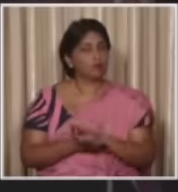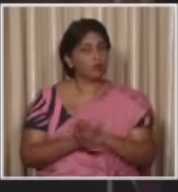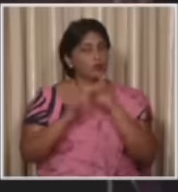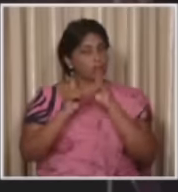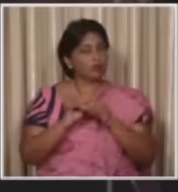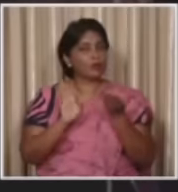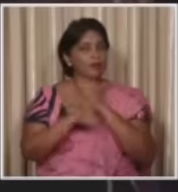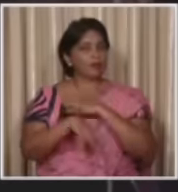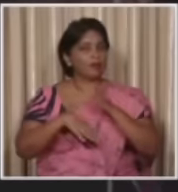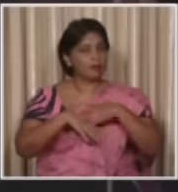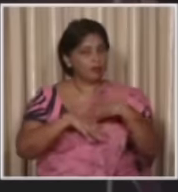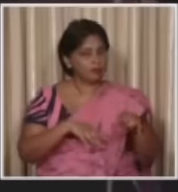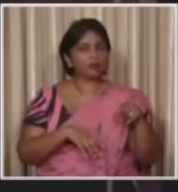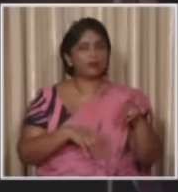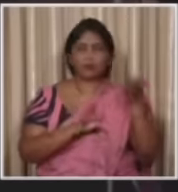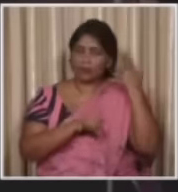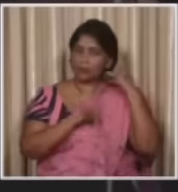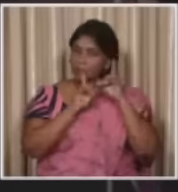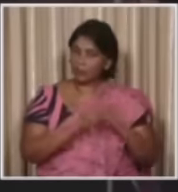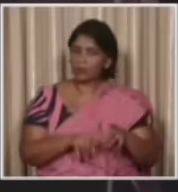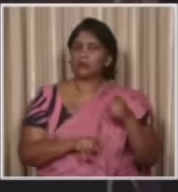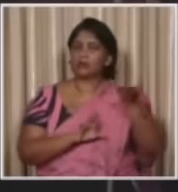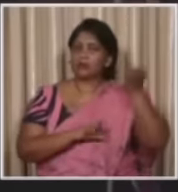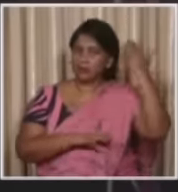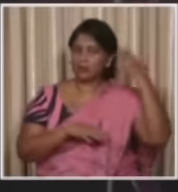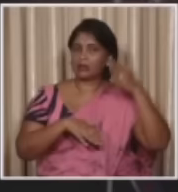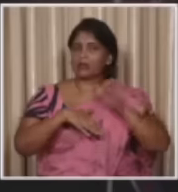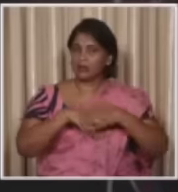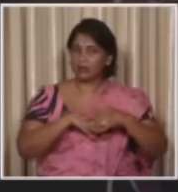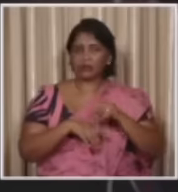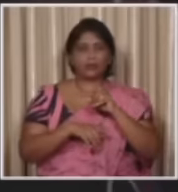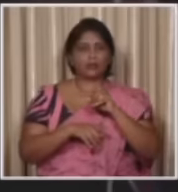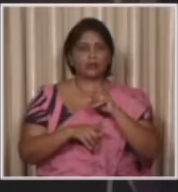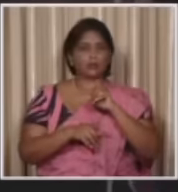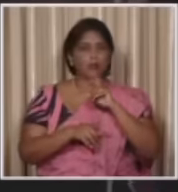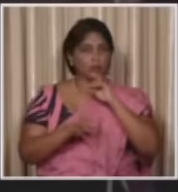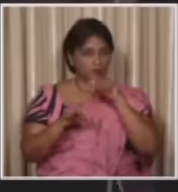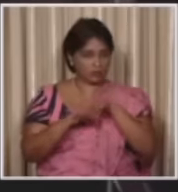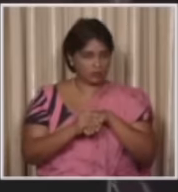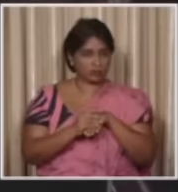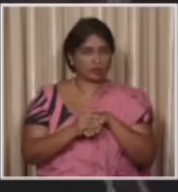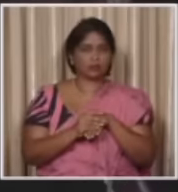ඉස්සර වුණා. ඔය වගේ මීට පෙර අවස්ථාවේදී ව්‍යවස්ථාදායක සභාව